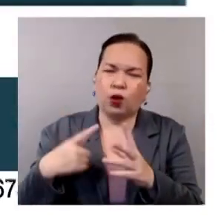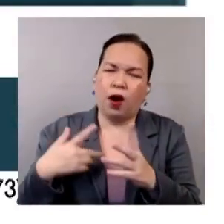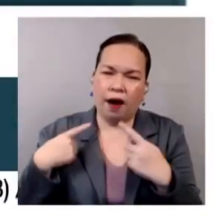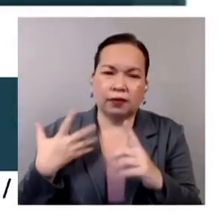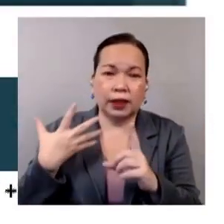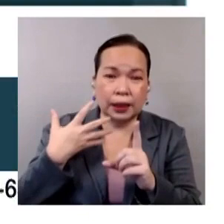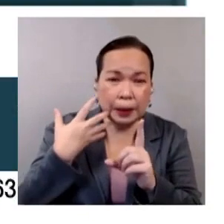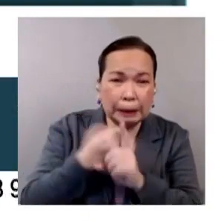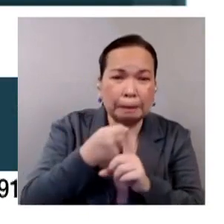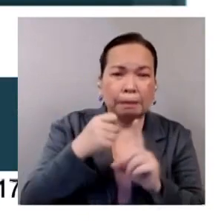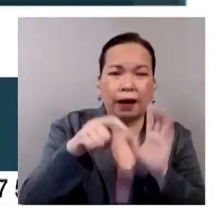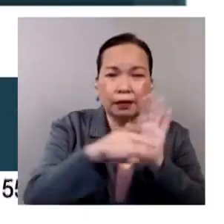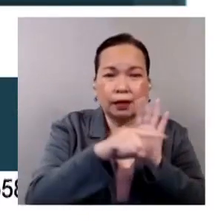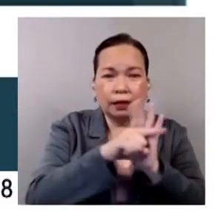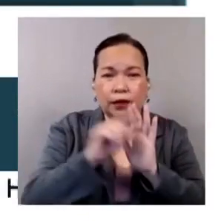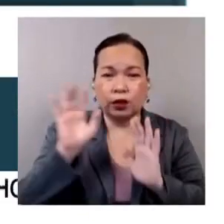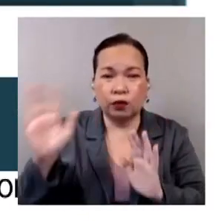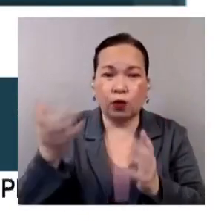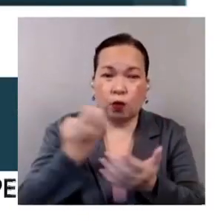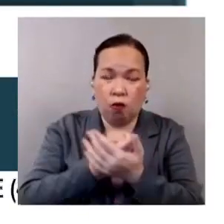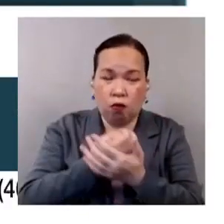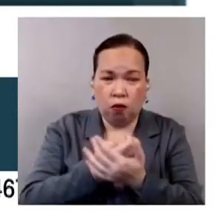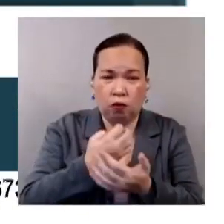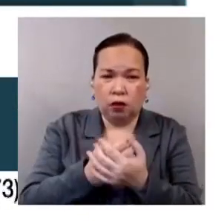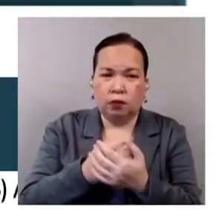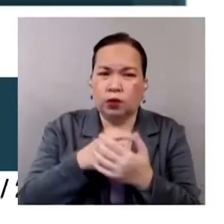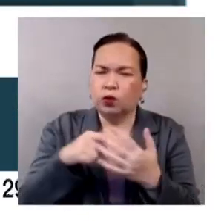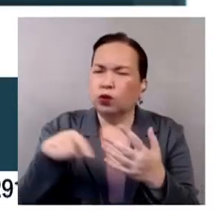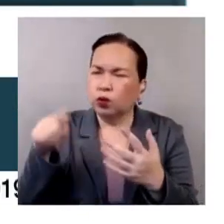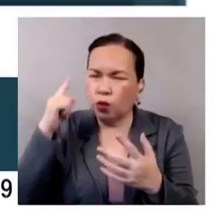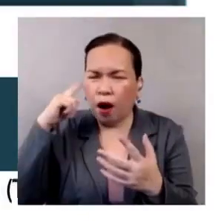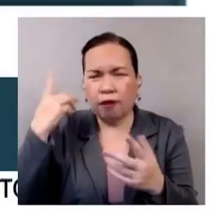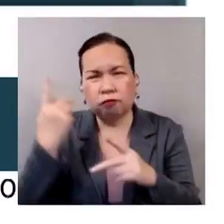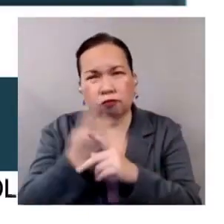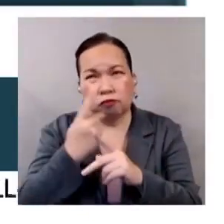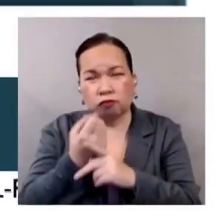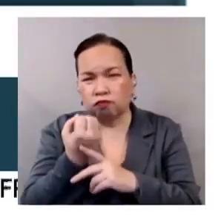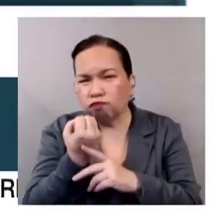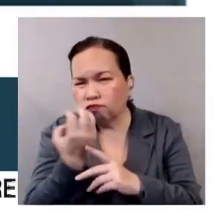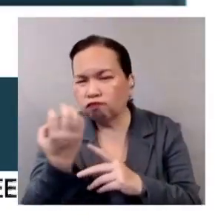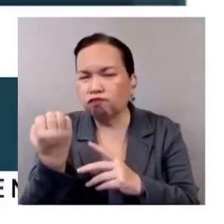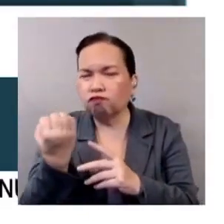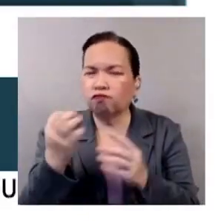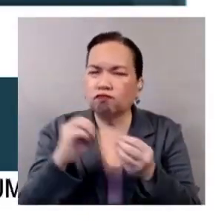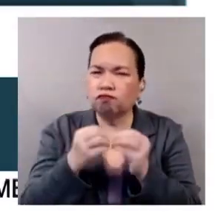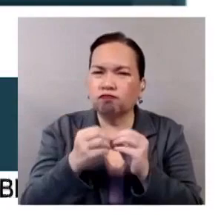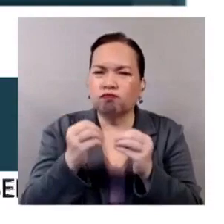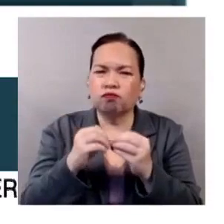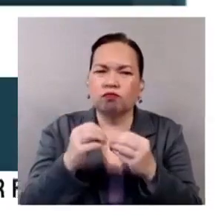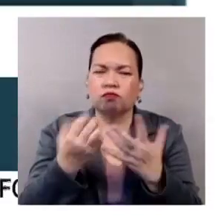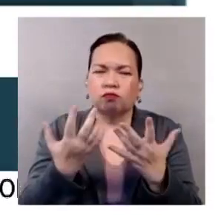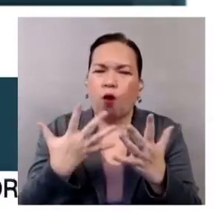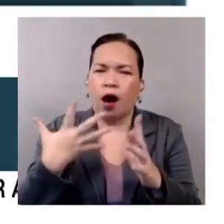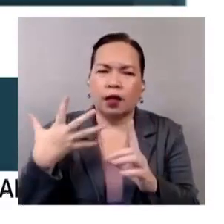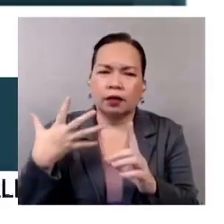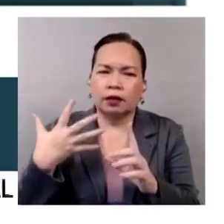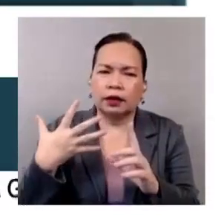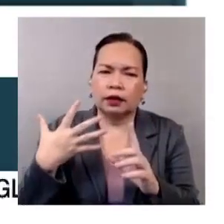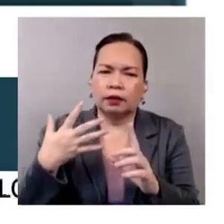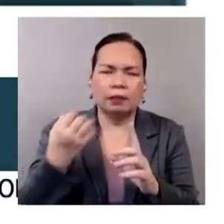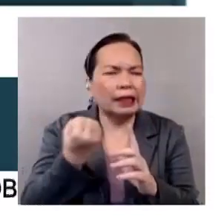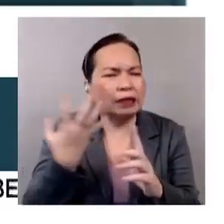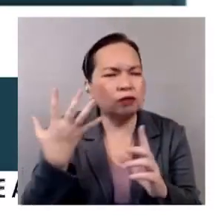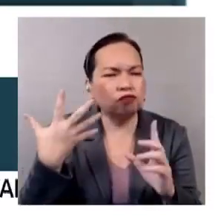forward. Do you have estimates as to costs or the value of the impact of the oil spill in the local